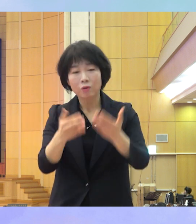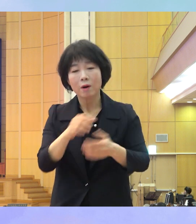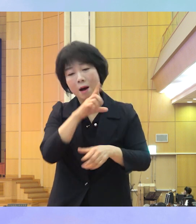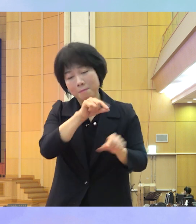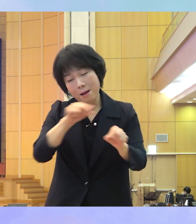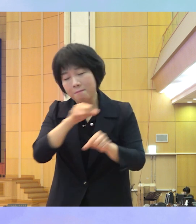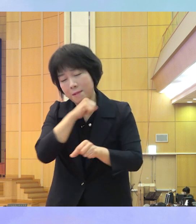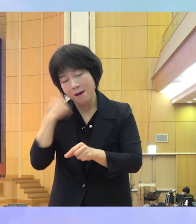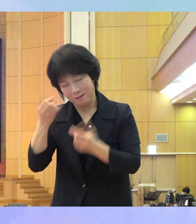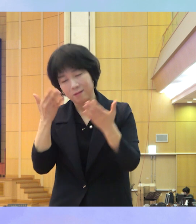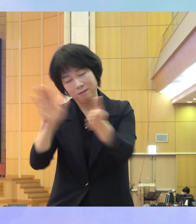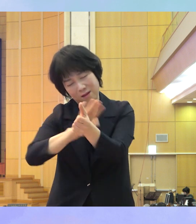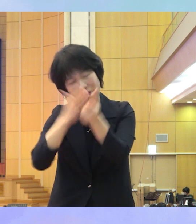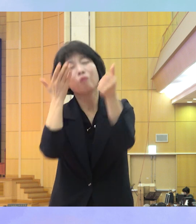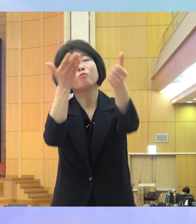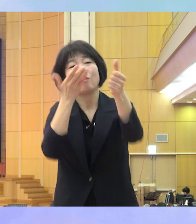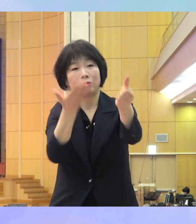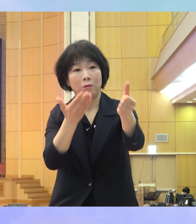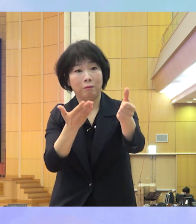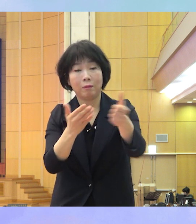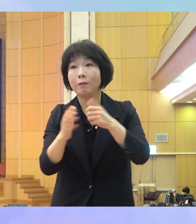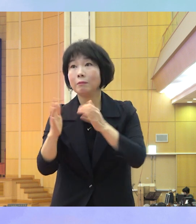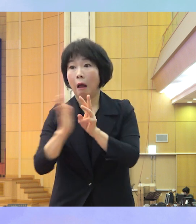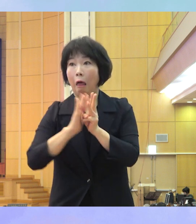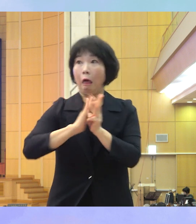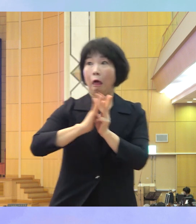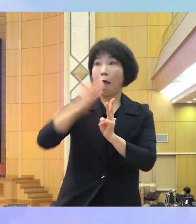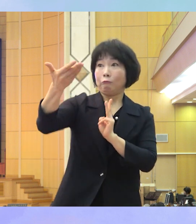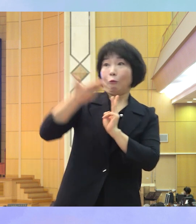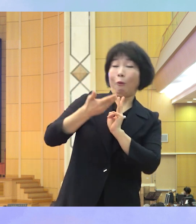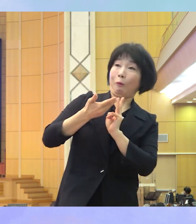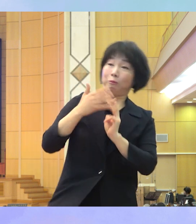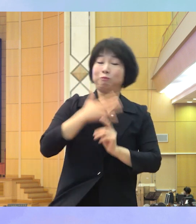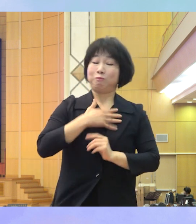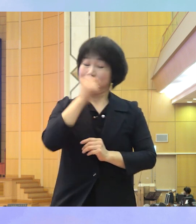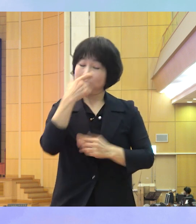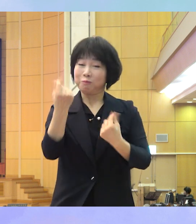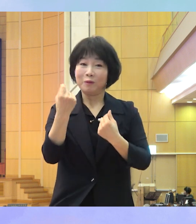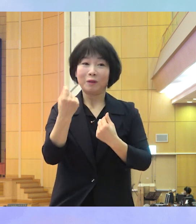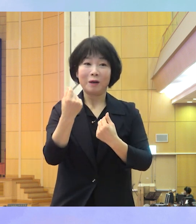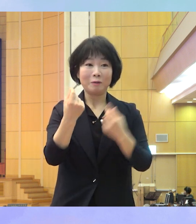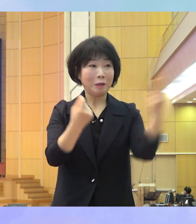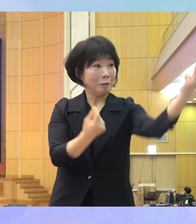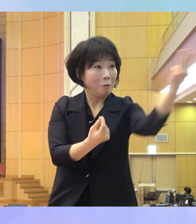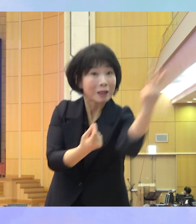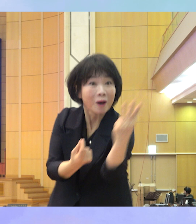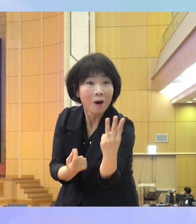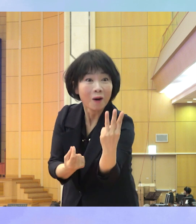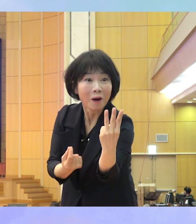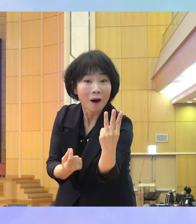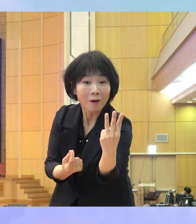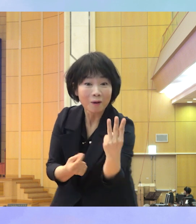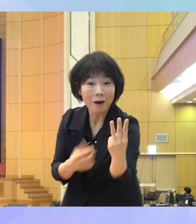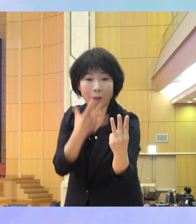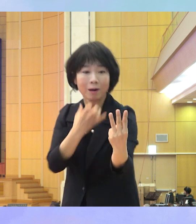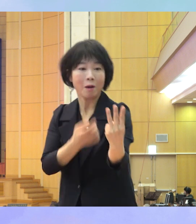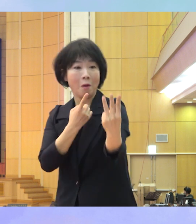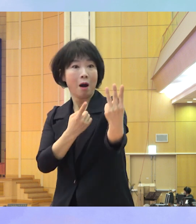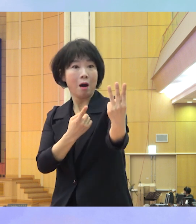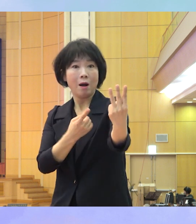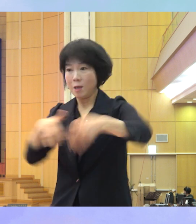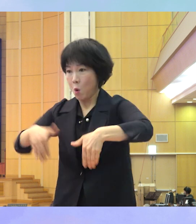음식도 제공하겠습니다. 그래서 그 세 분이 들어와서 딱 있는데 아브라함이 세상에